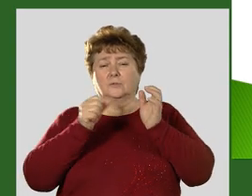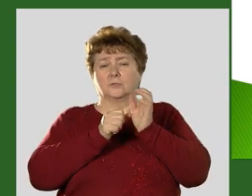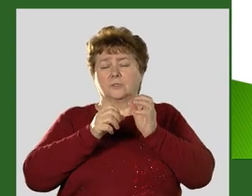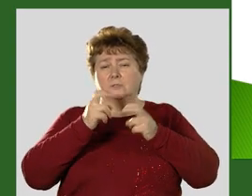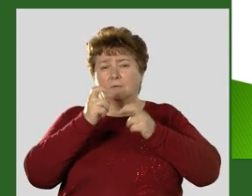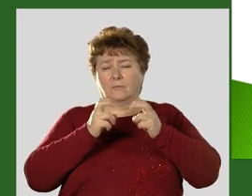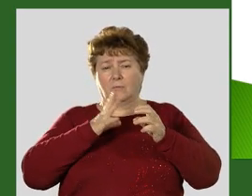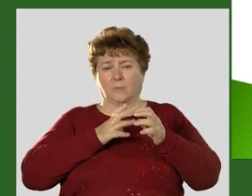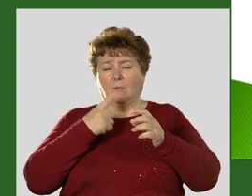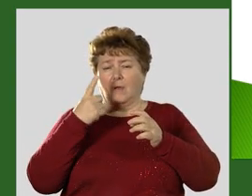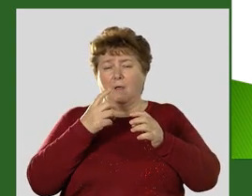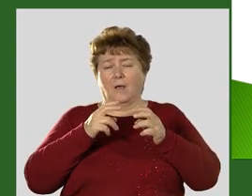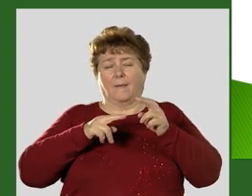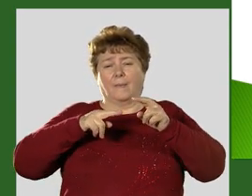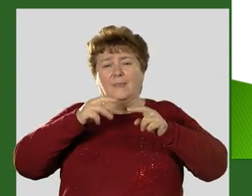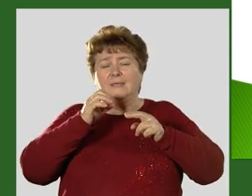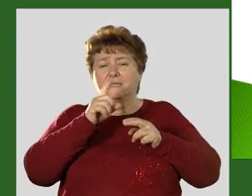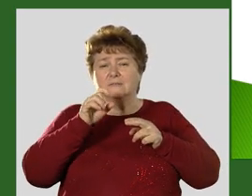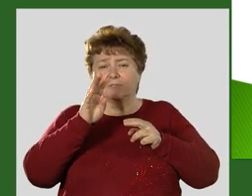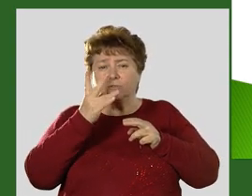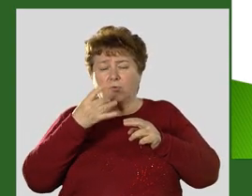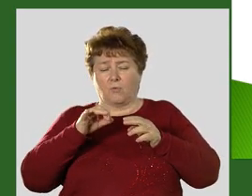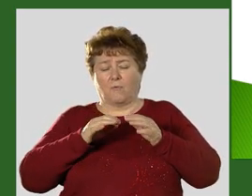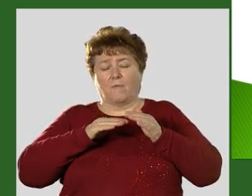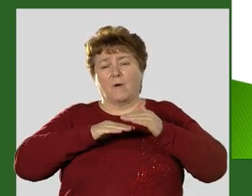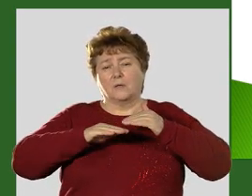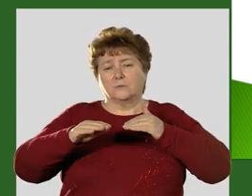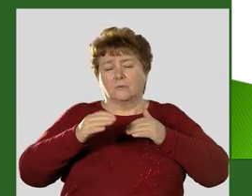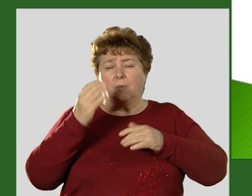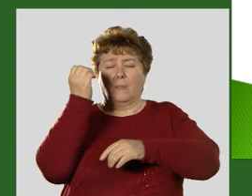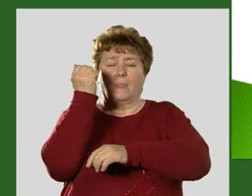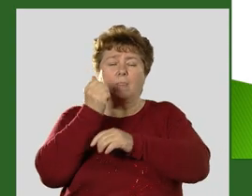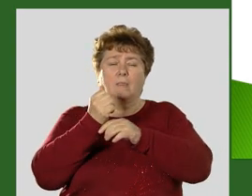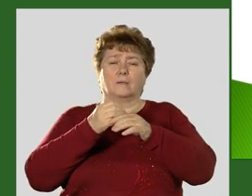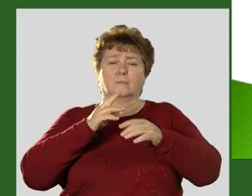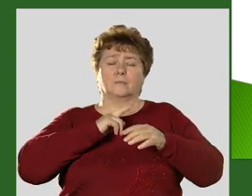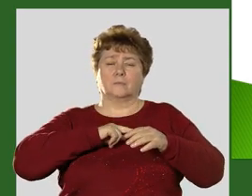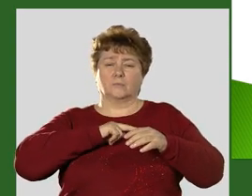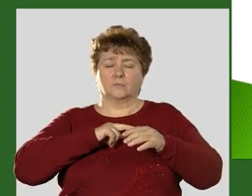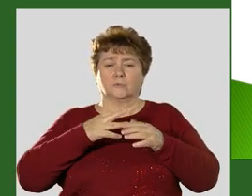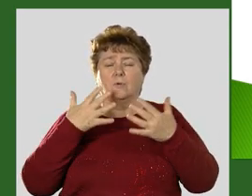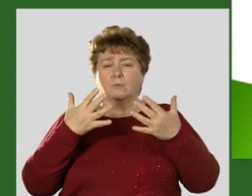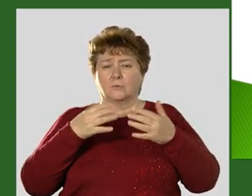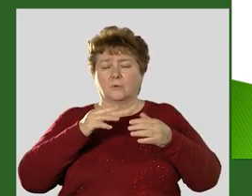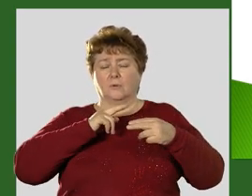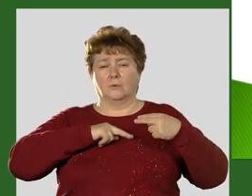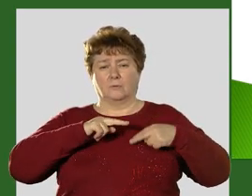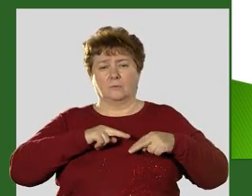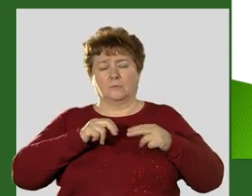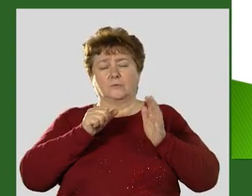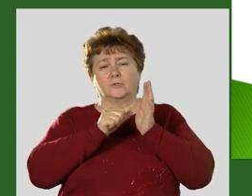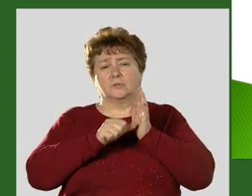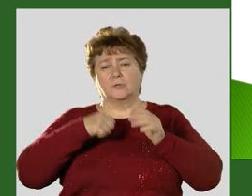кирпичных заводов, один известковый завод, основанный на ручном труде. Высокие темпы развития